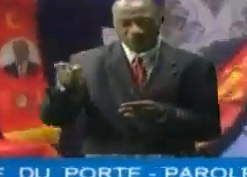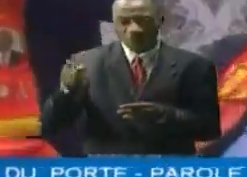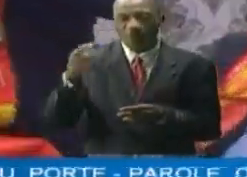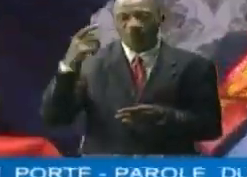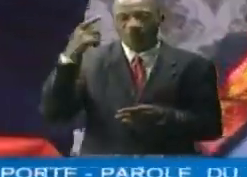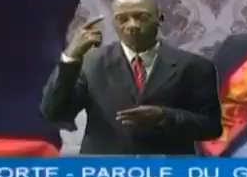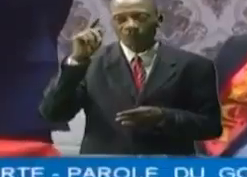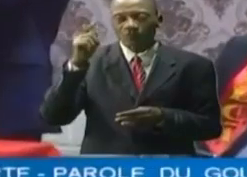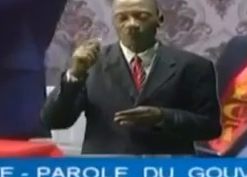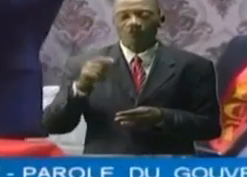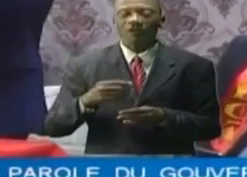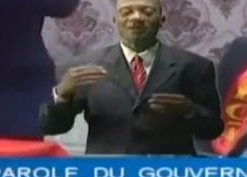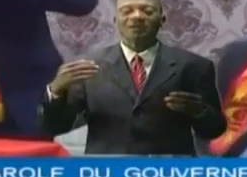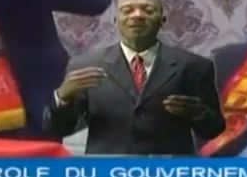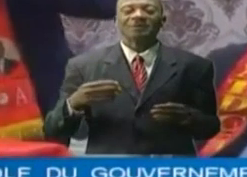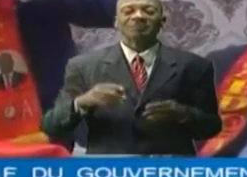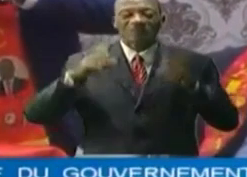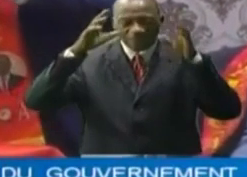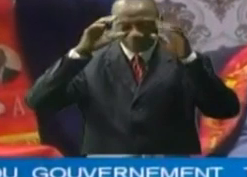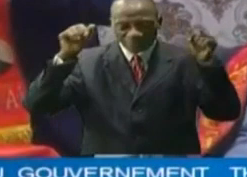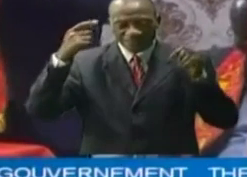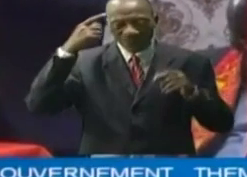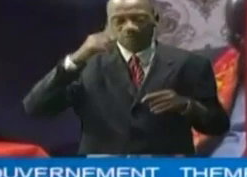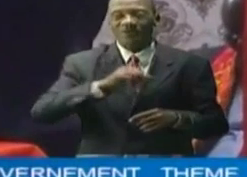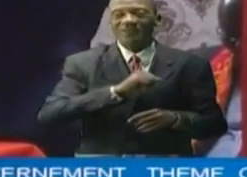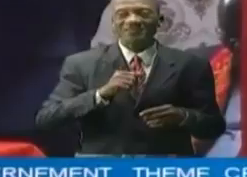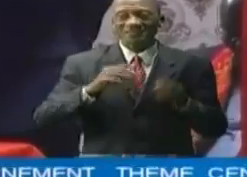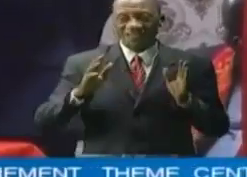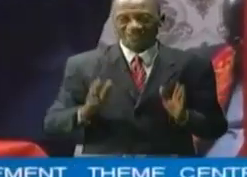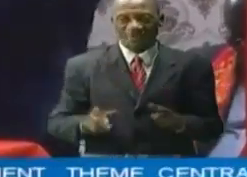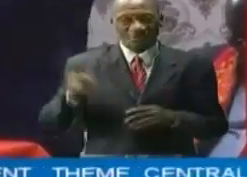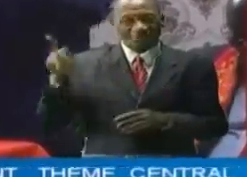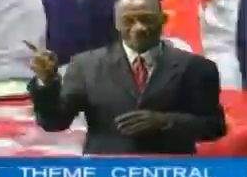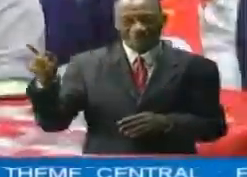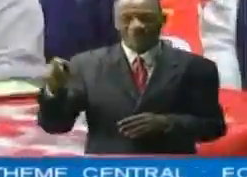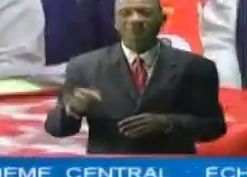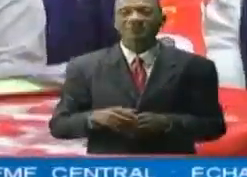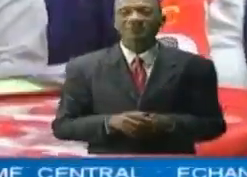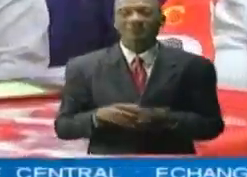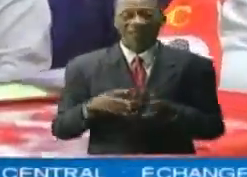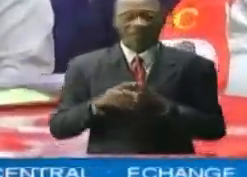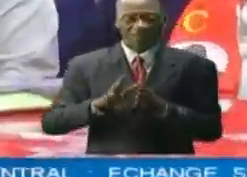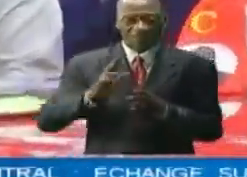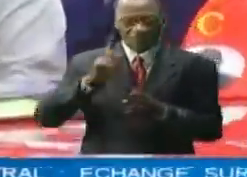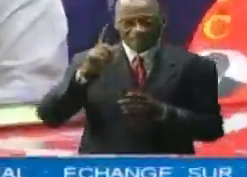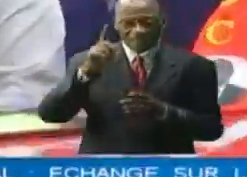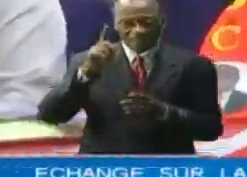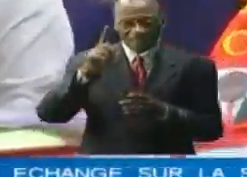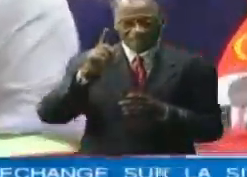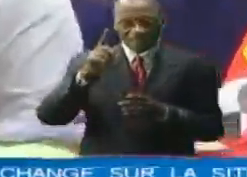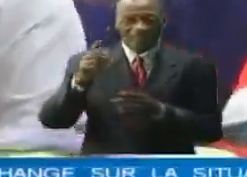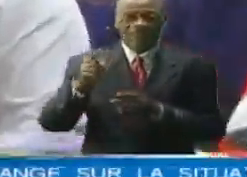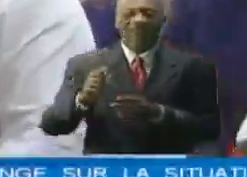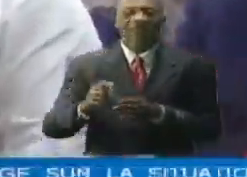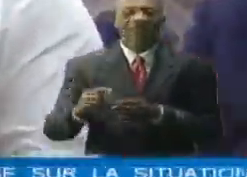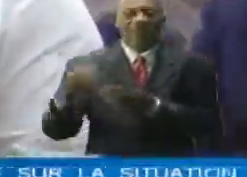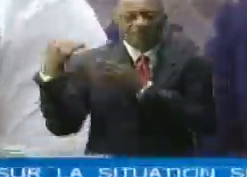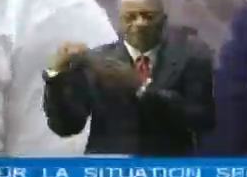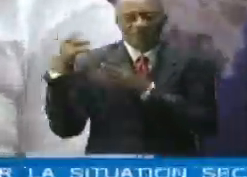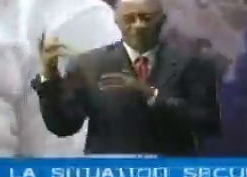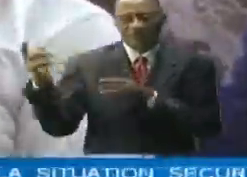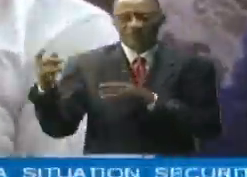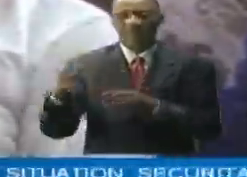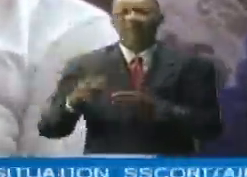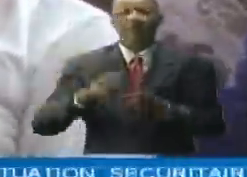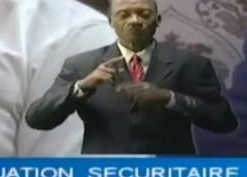président urbain de l'FDC Ville de Bukavu, Rigobert Bamba, et supervisée par le président fédéral de l'FDC Sud Kivu, le